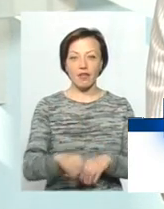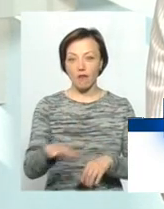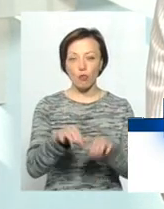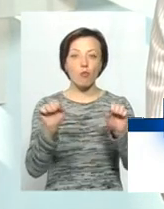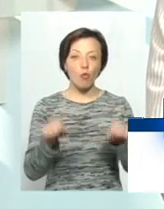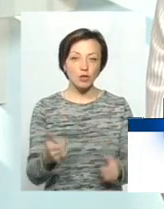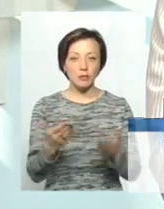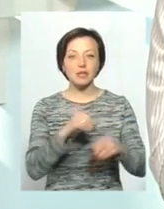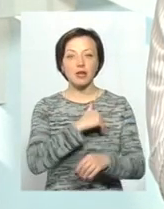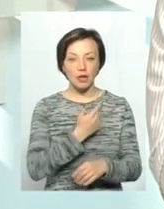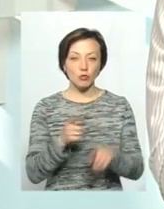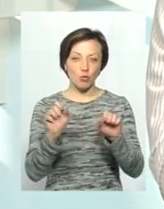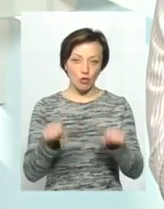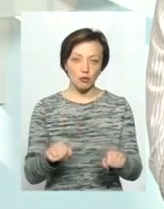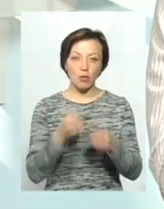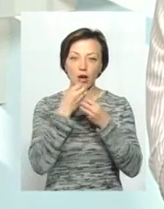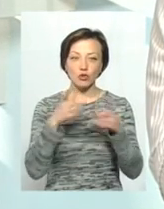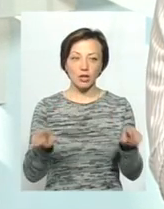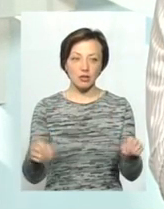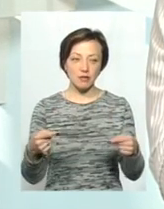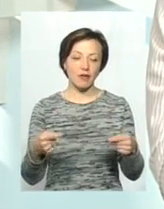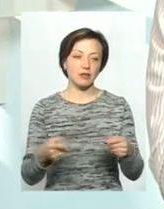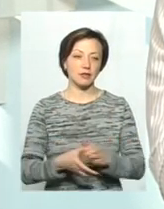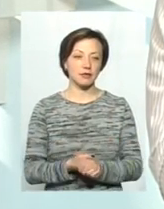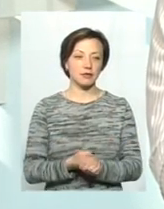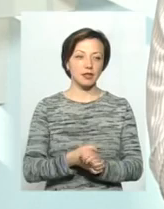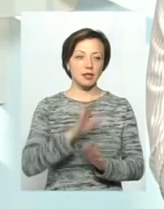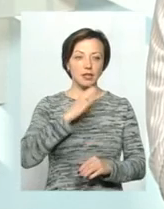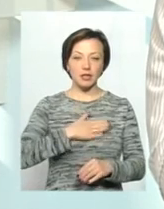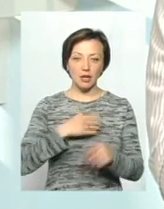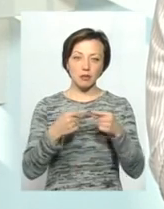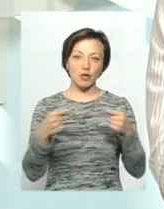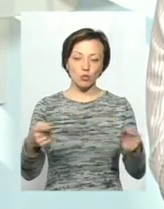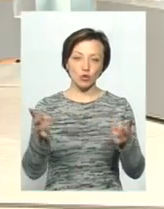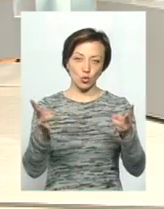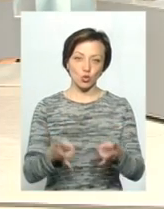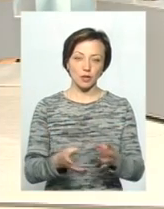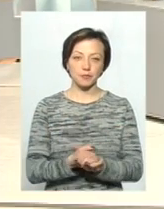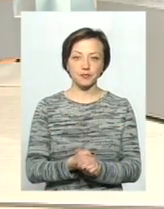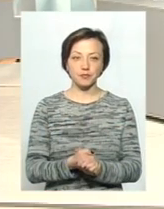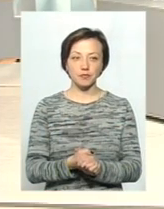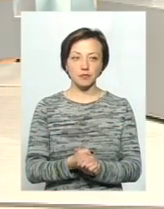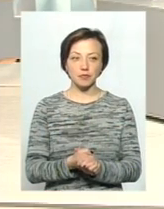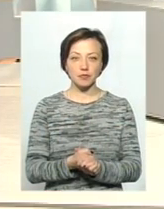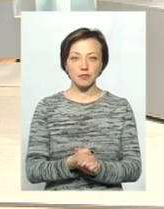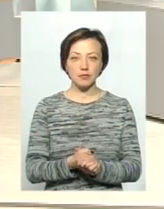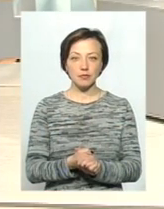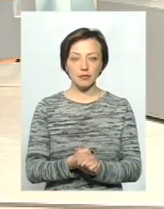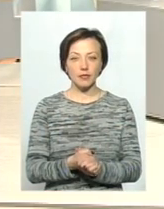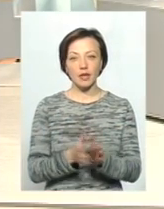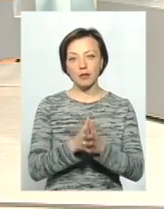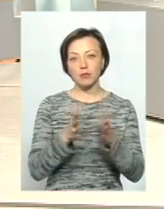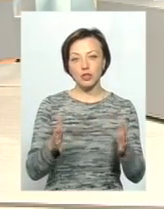можемо, якщо захотімо, то можемо хорошо організувати, і наша продукція потрібна. Для цього потрібно